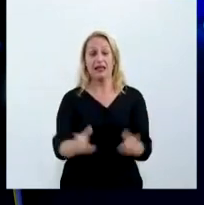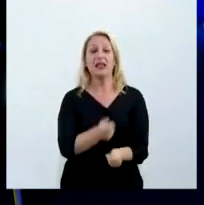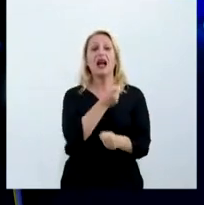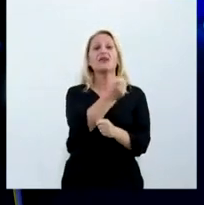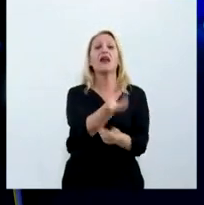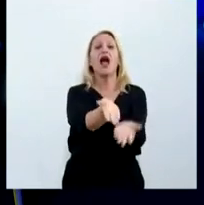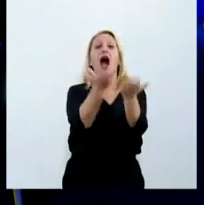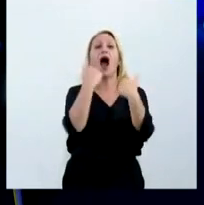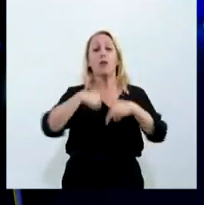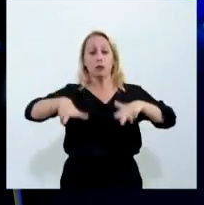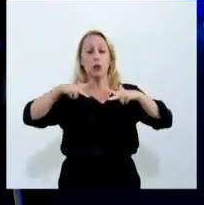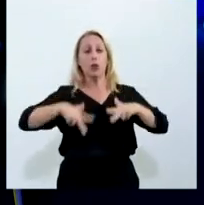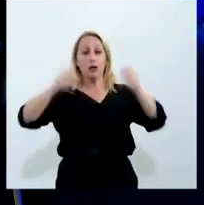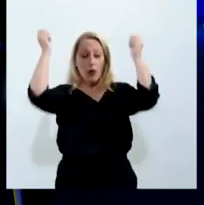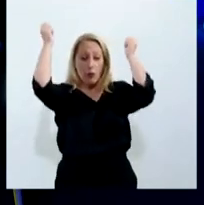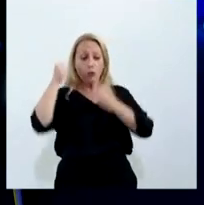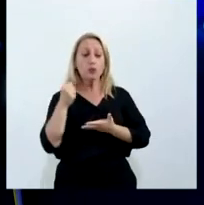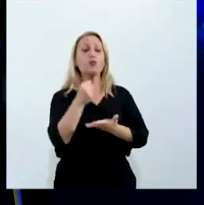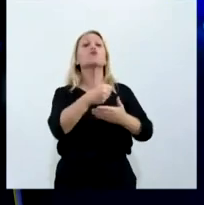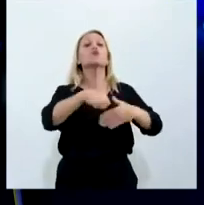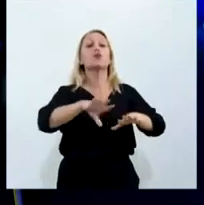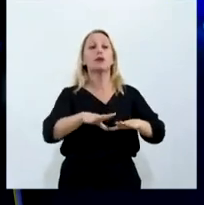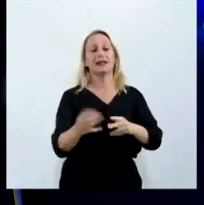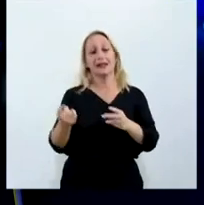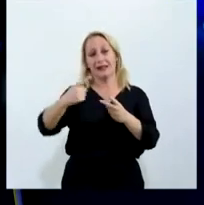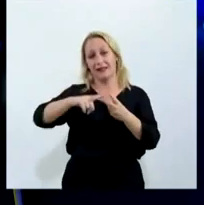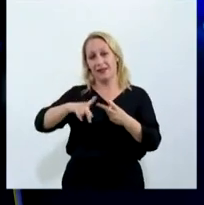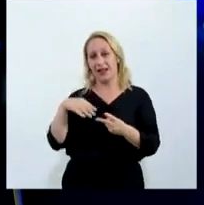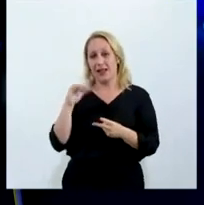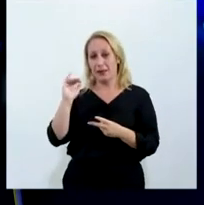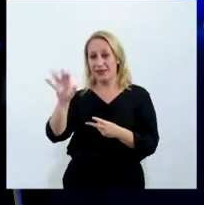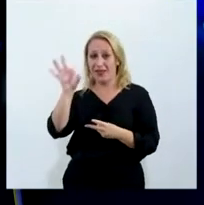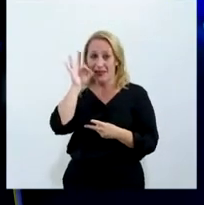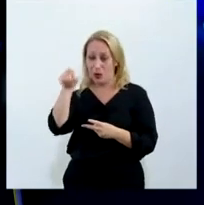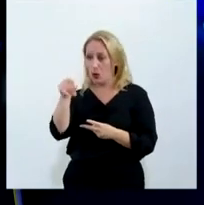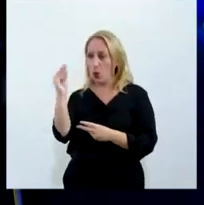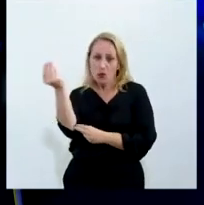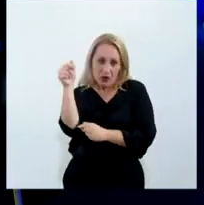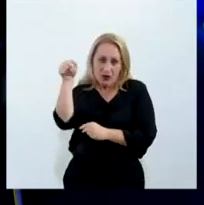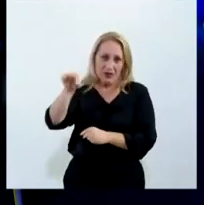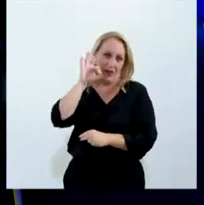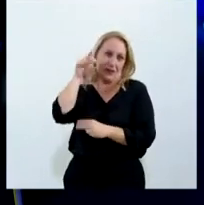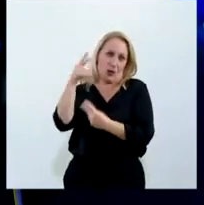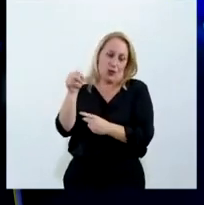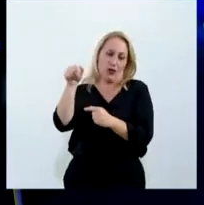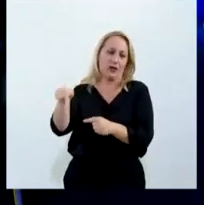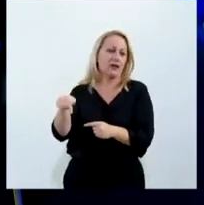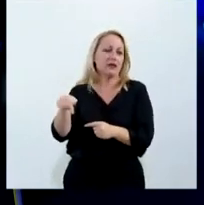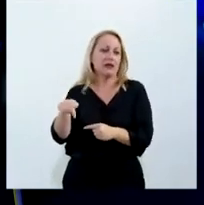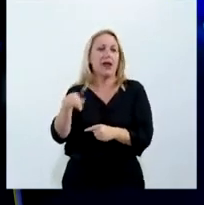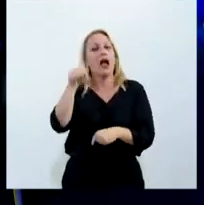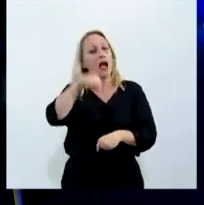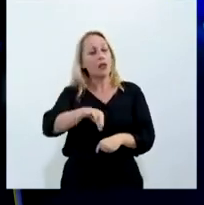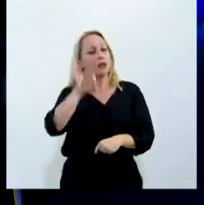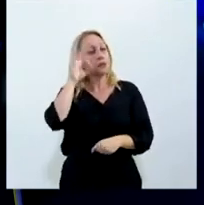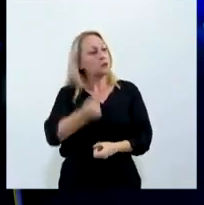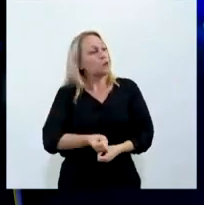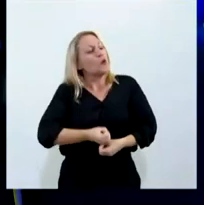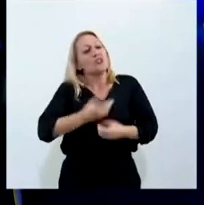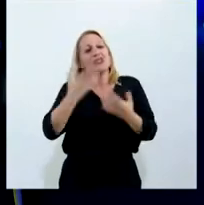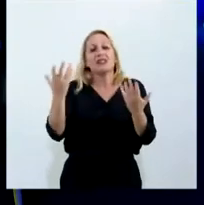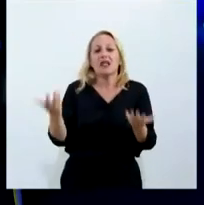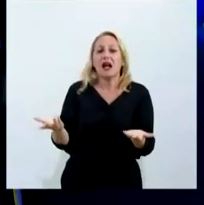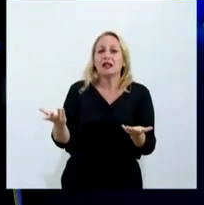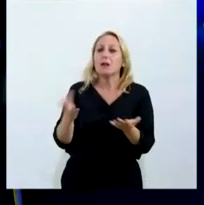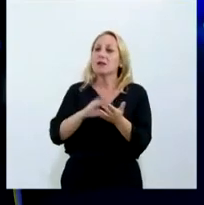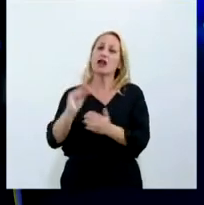επιτρέψετε και μία ερώτηση για τη Θεσσαλονίκη, όπου είστε πια και βουλευτής. Πώς αισθάνεστε στην πόλη και